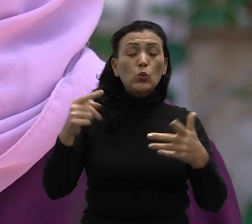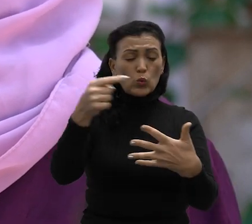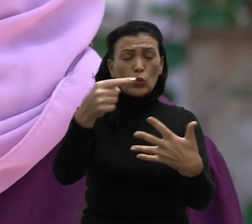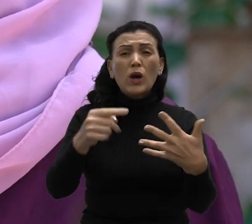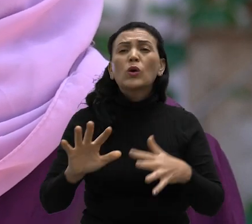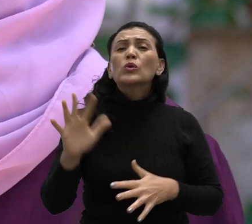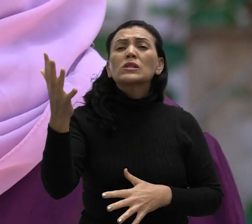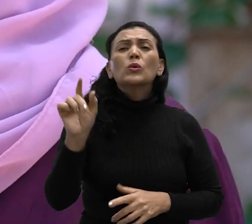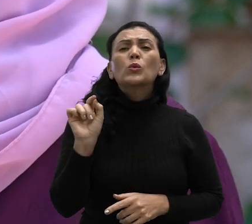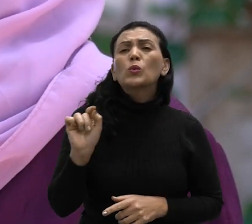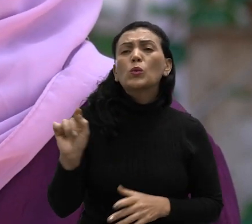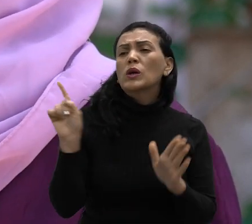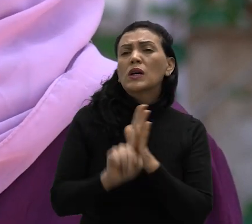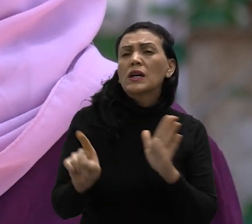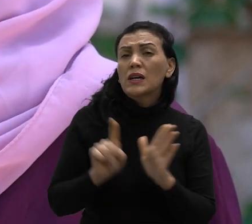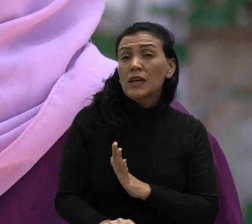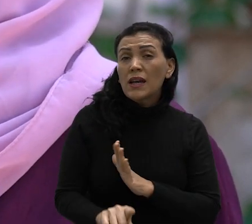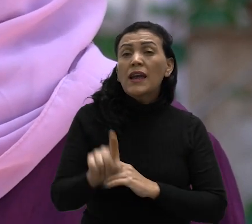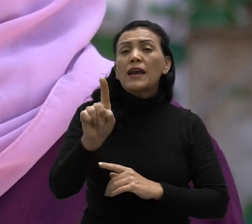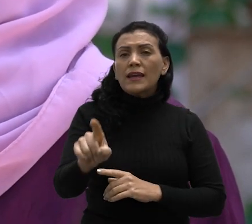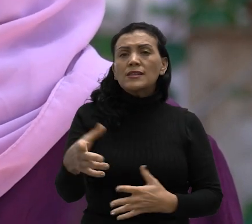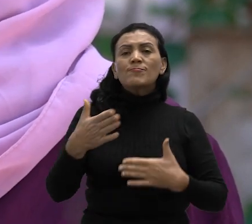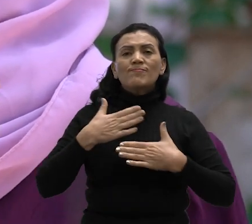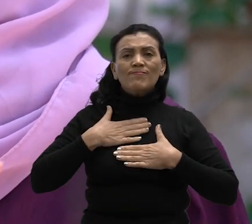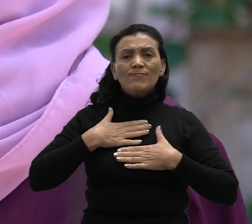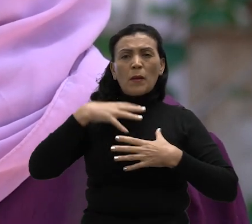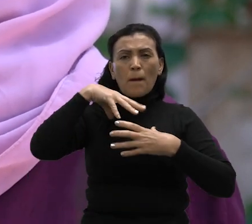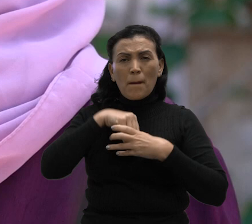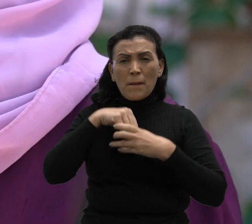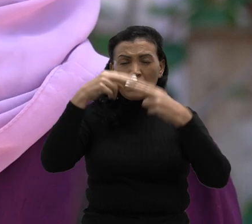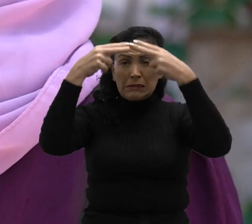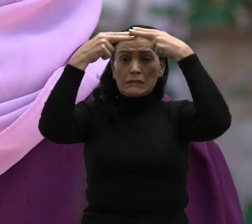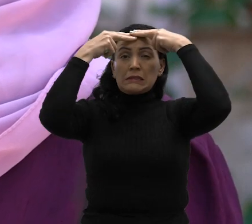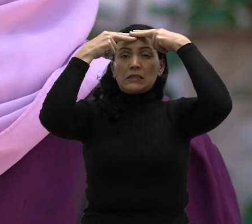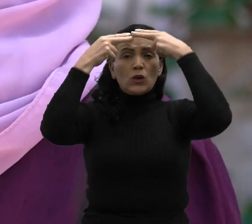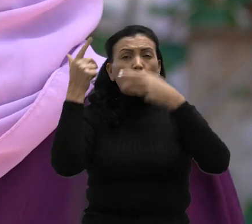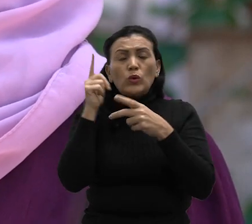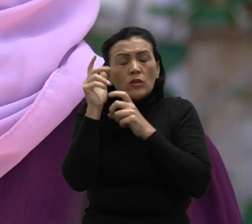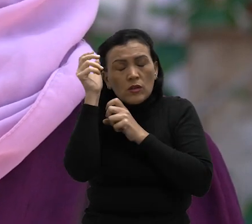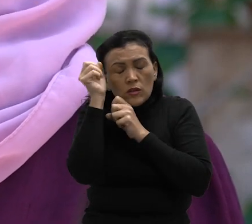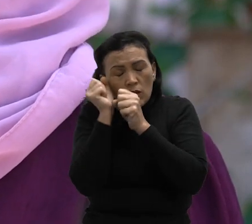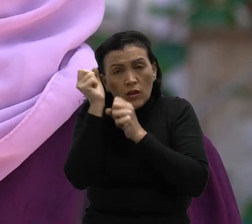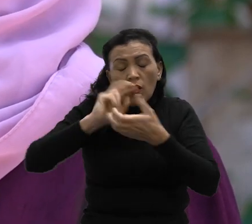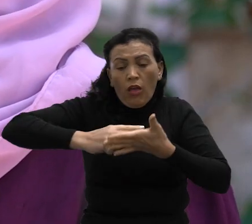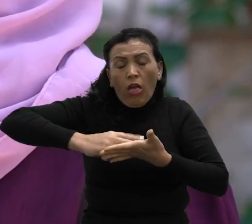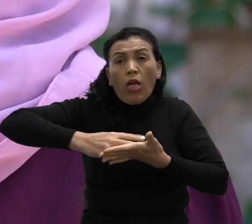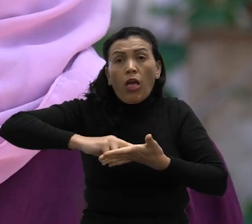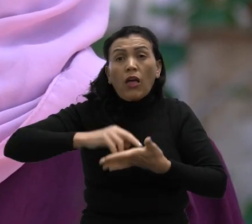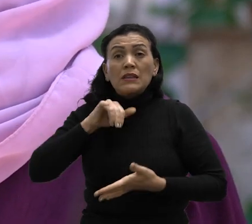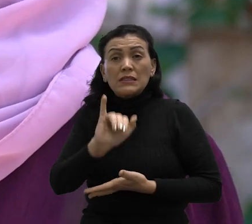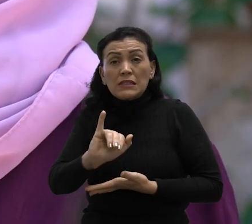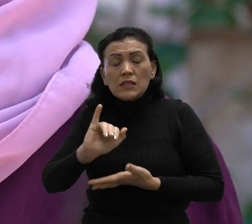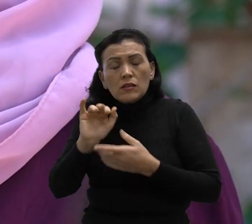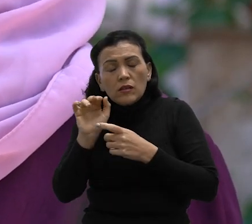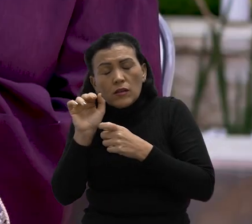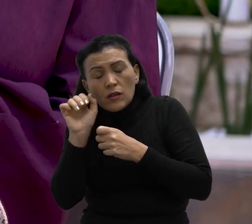أعرف وين كذا وين هذا. فكتير هذا أثر على نفسيتي، وما أنا مش في الليل طول الليل وأنا أضل صاحية، بس اني من اول ما اسمع صوت، وحتى لو نمت من اول ما اسمع